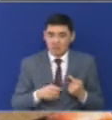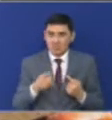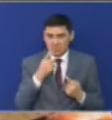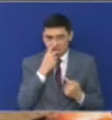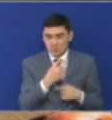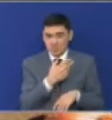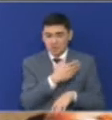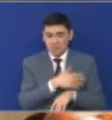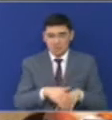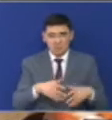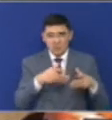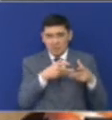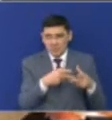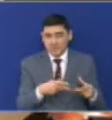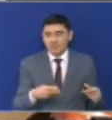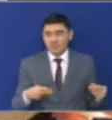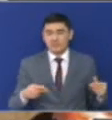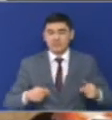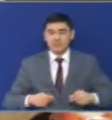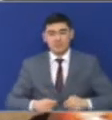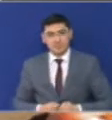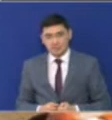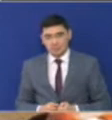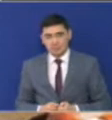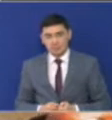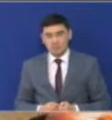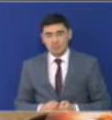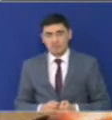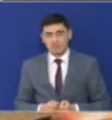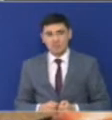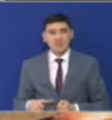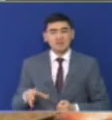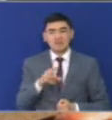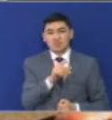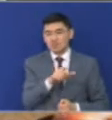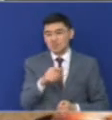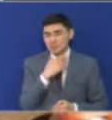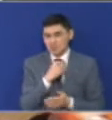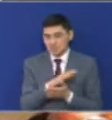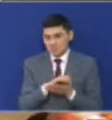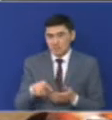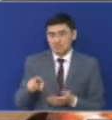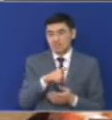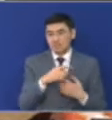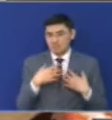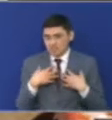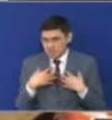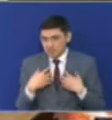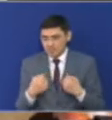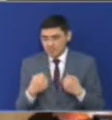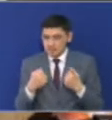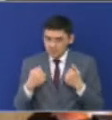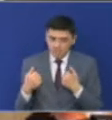улицах такую раннюю весну. Всем горожанам здоровья, удачи в новом